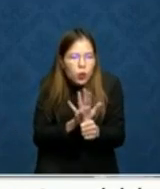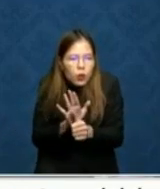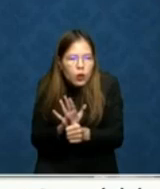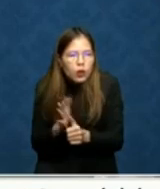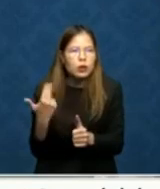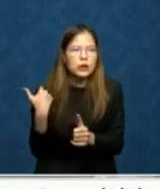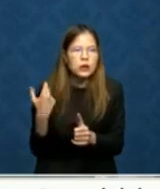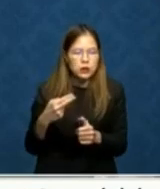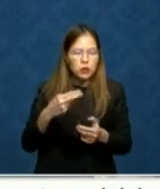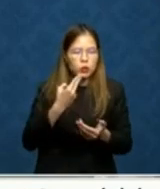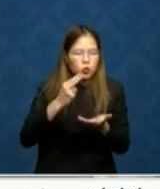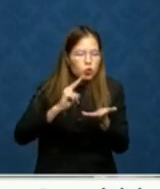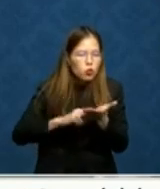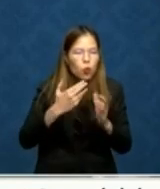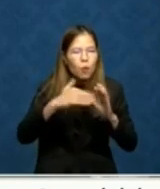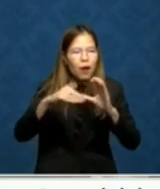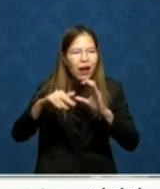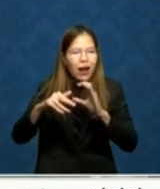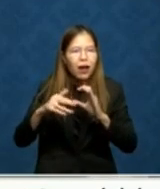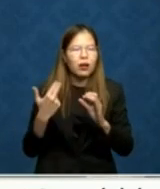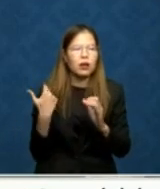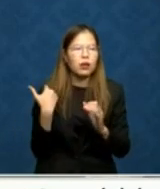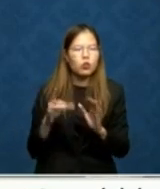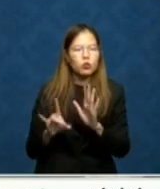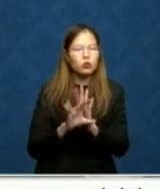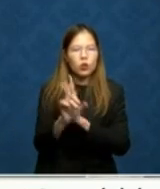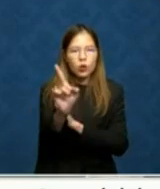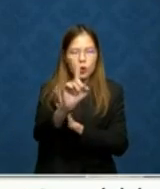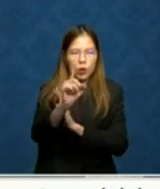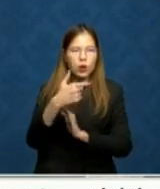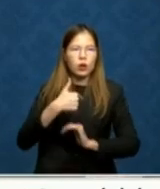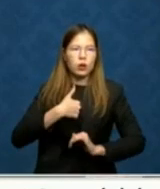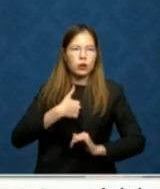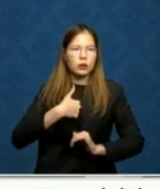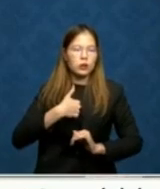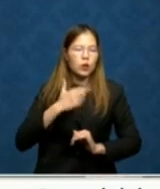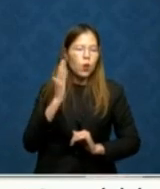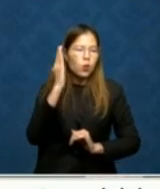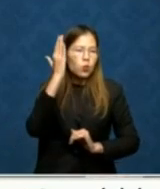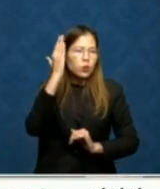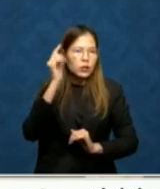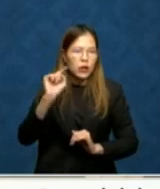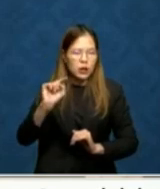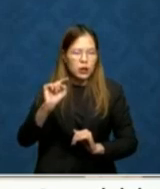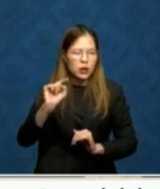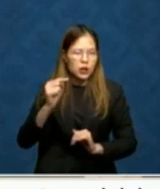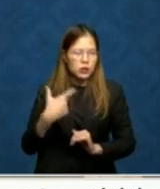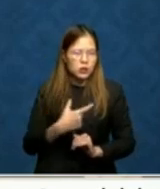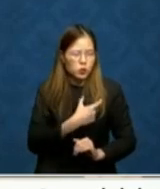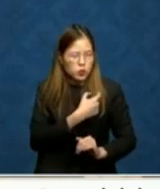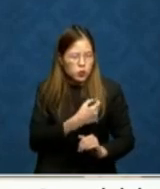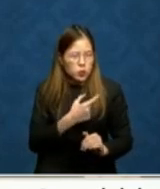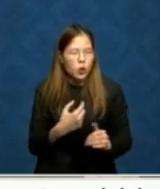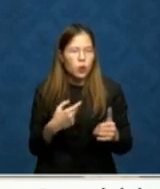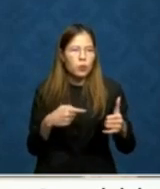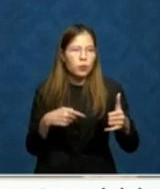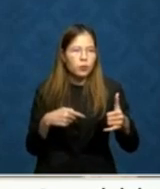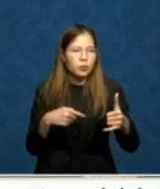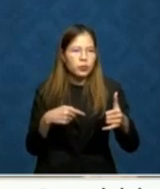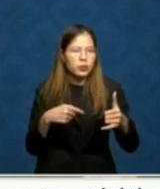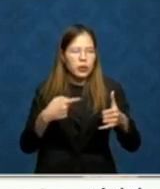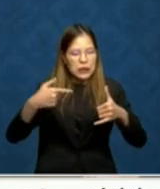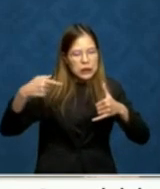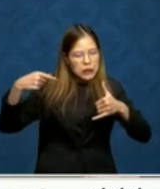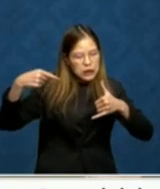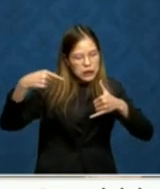และการส่งจดหมายเท่านั้นค่ะสุดท้ายค่ะเธอโดนกระทำจากชายที่เรียกตัวเองว่าเป็นแฟนคลับโดนแทงถึง